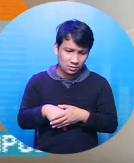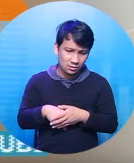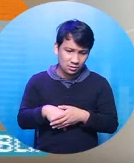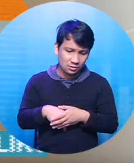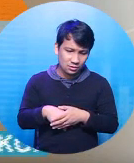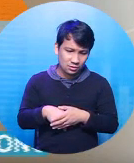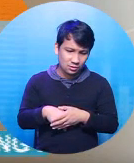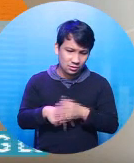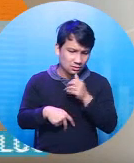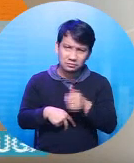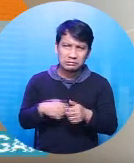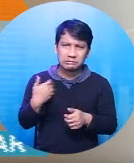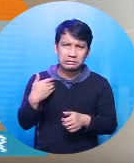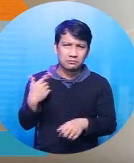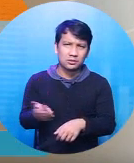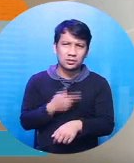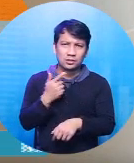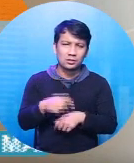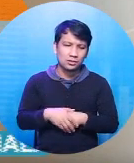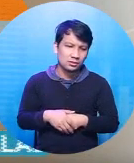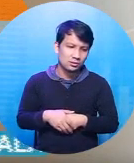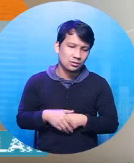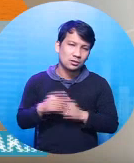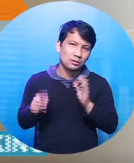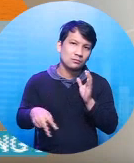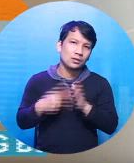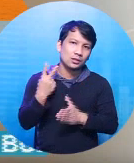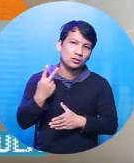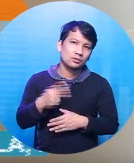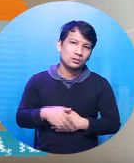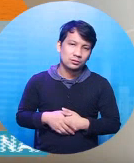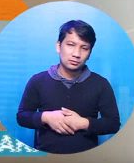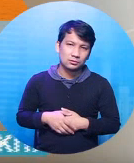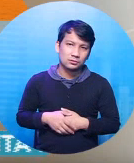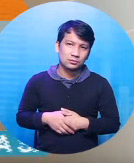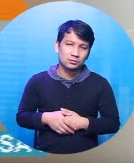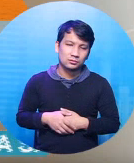hindi po matagal yung ginagawa namin. Parang pangalawang beses pa lang po yun.